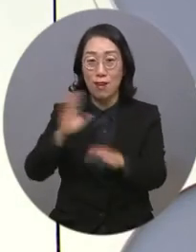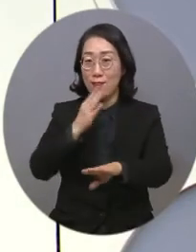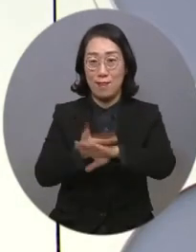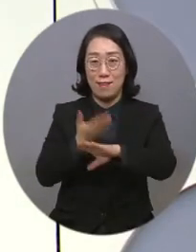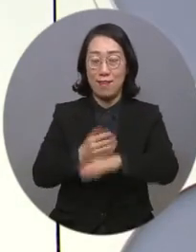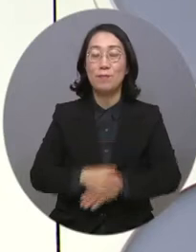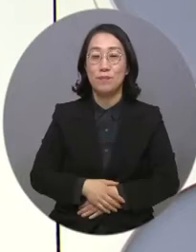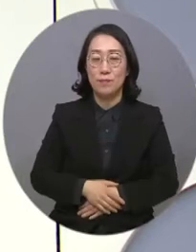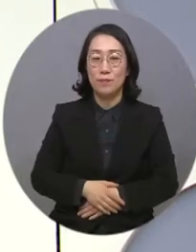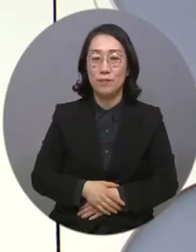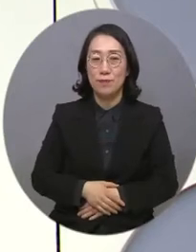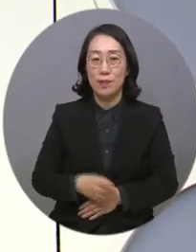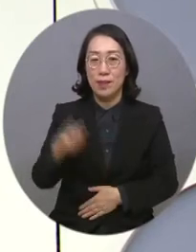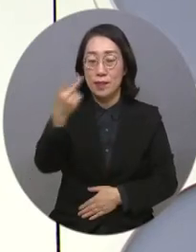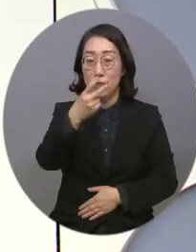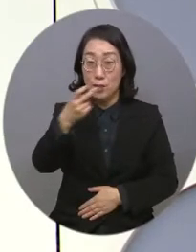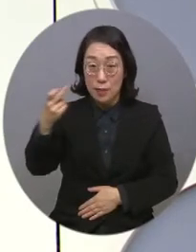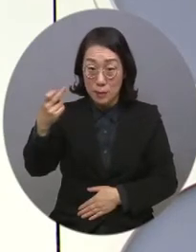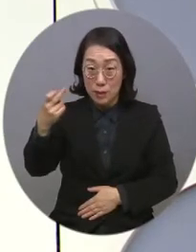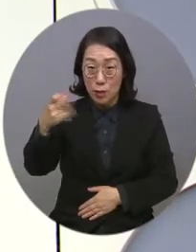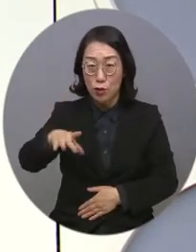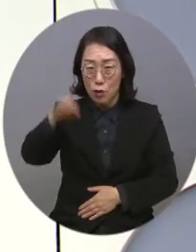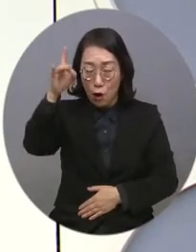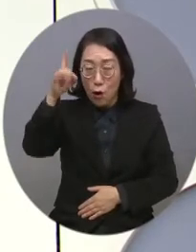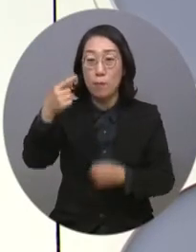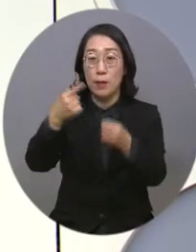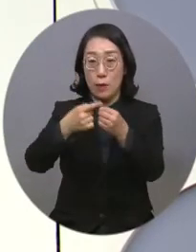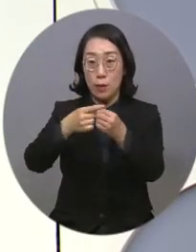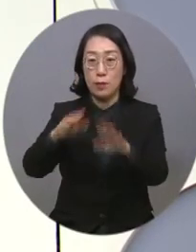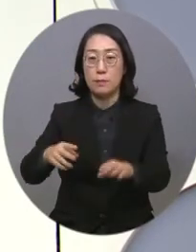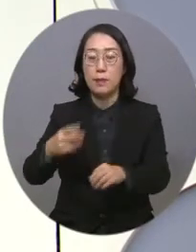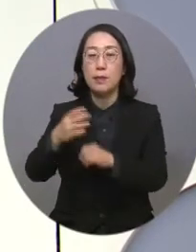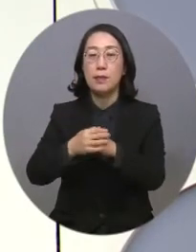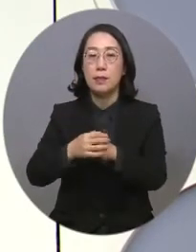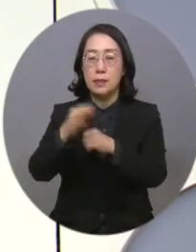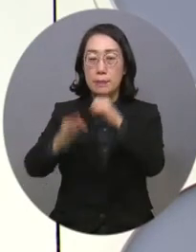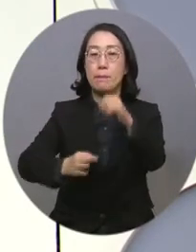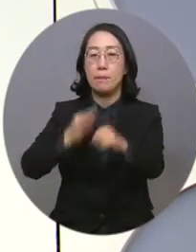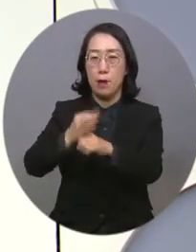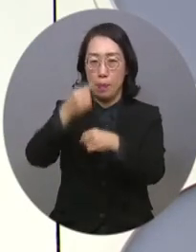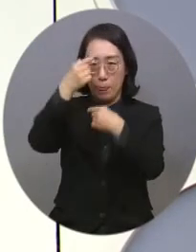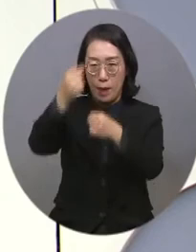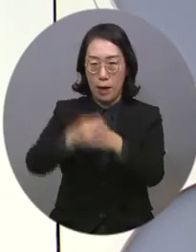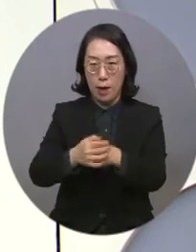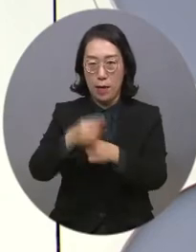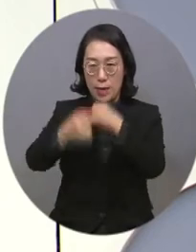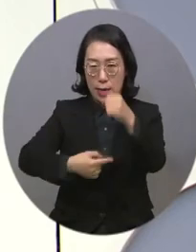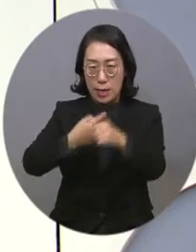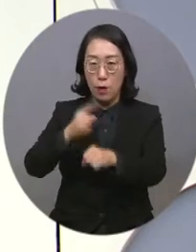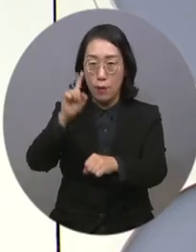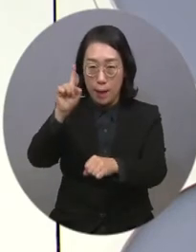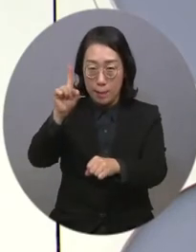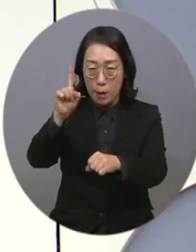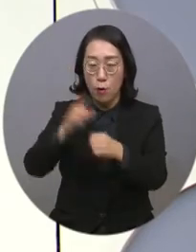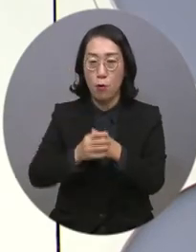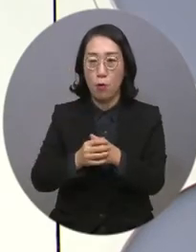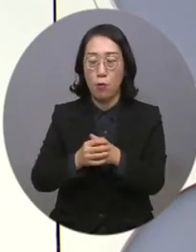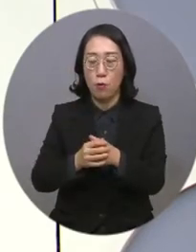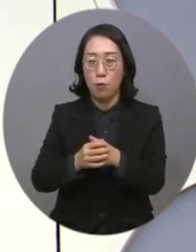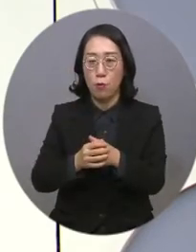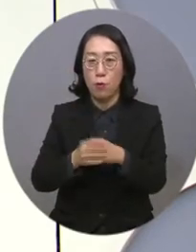2012년도에 이제 창설해가지고 정말 10년 됐습니다. 만 10년 됐는데 해마다 이제 한 사람씩 선택해가지고 체코 문학을